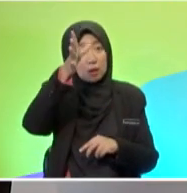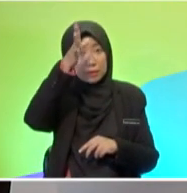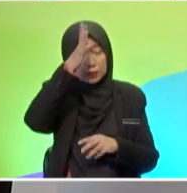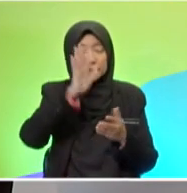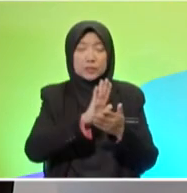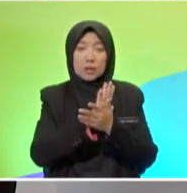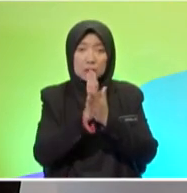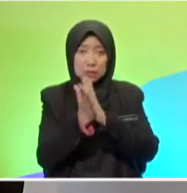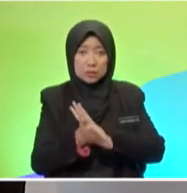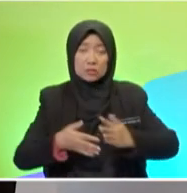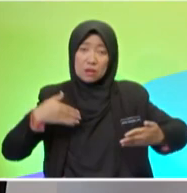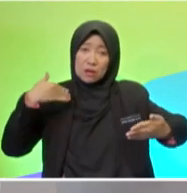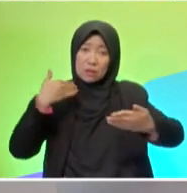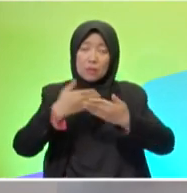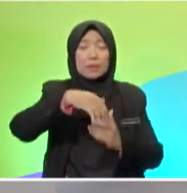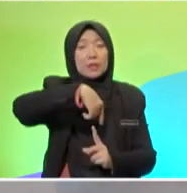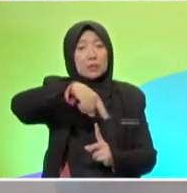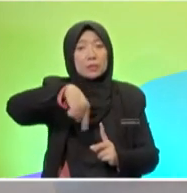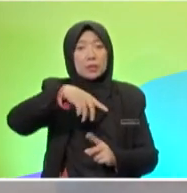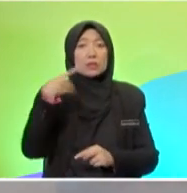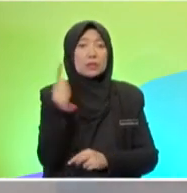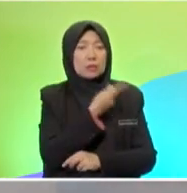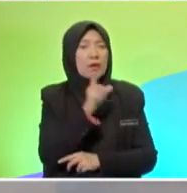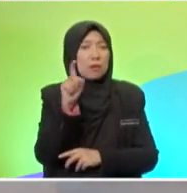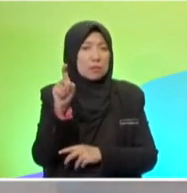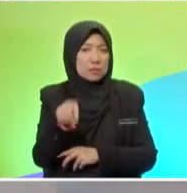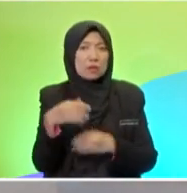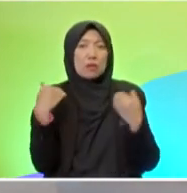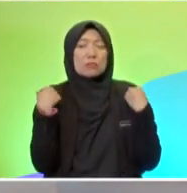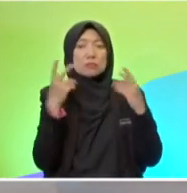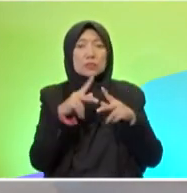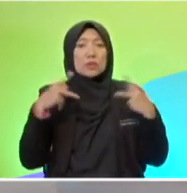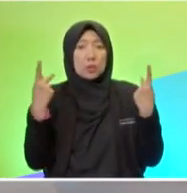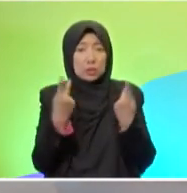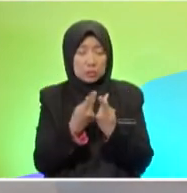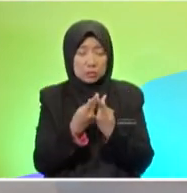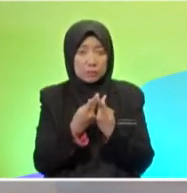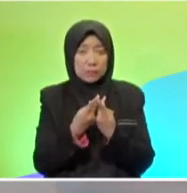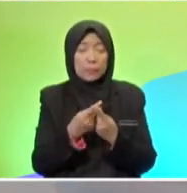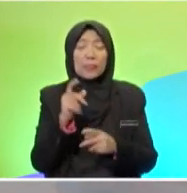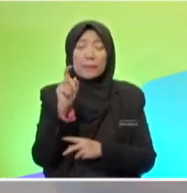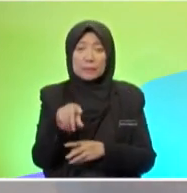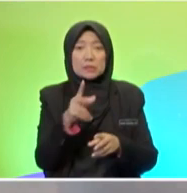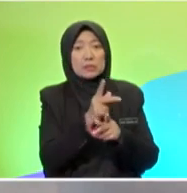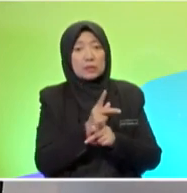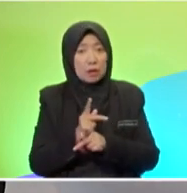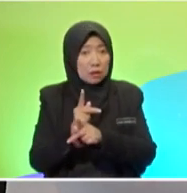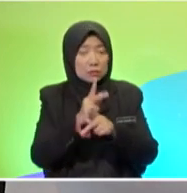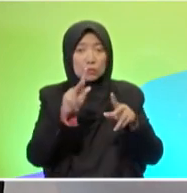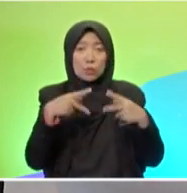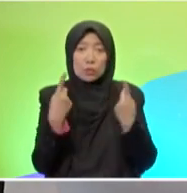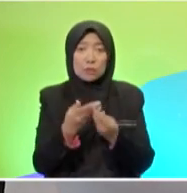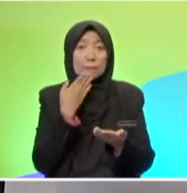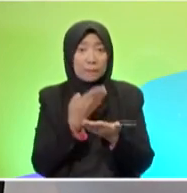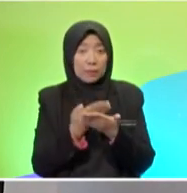keluarga jadi keluarga ini memang Allah ada amanahkan kepada kita ini kita perlu jaga dengan sebaiknya kalau kita